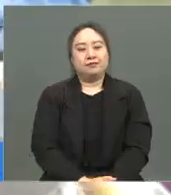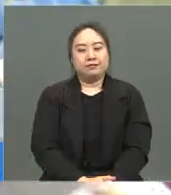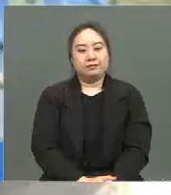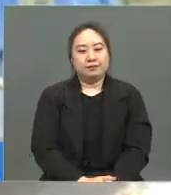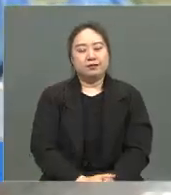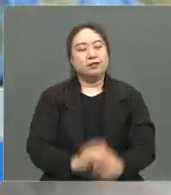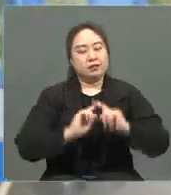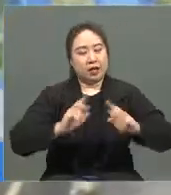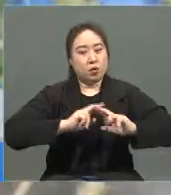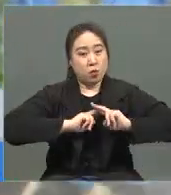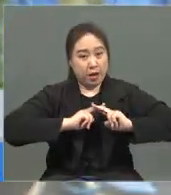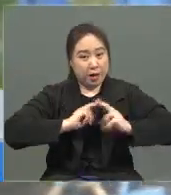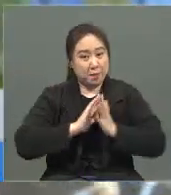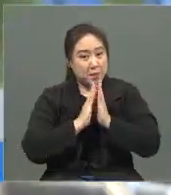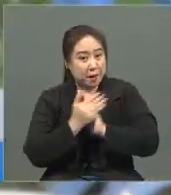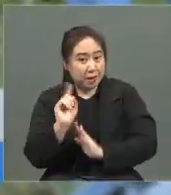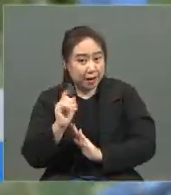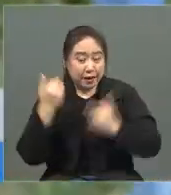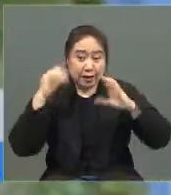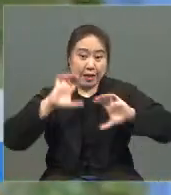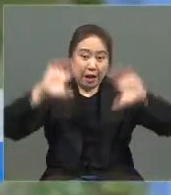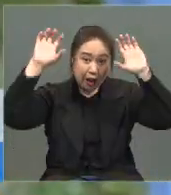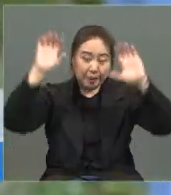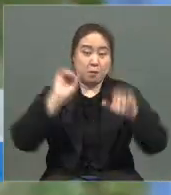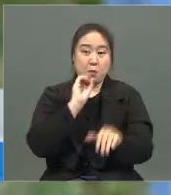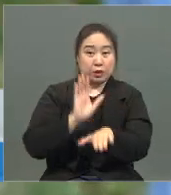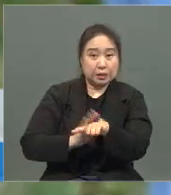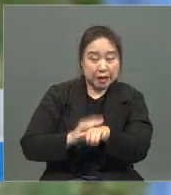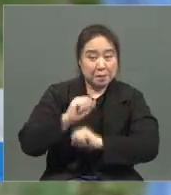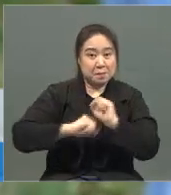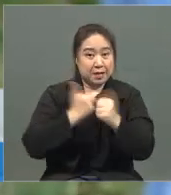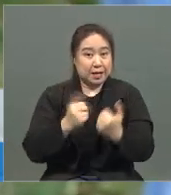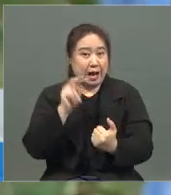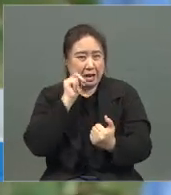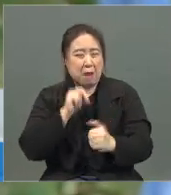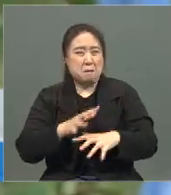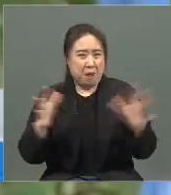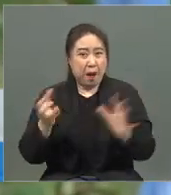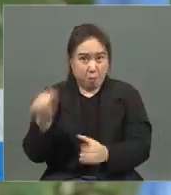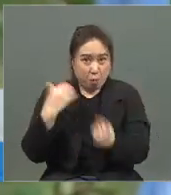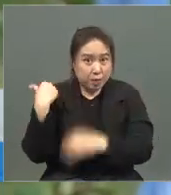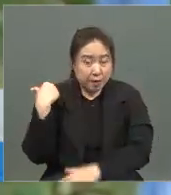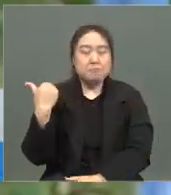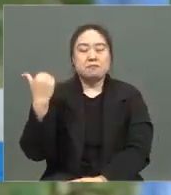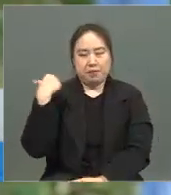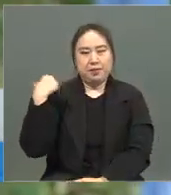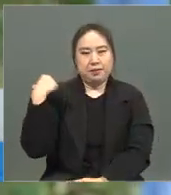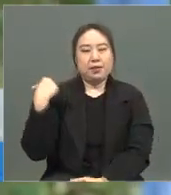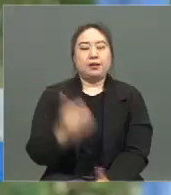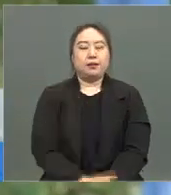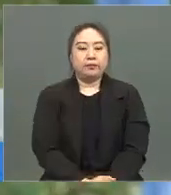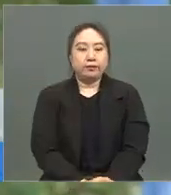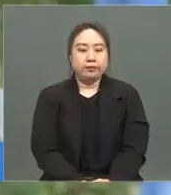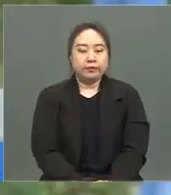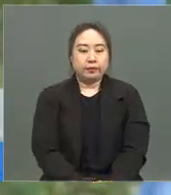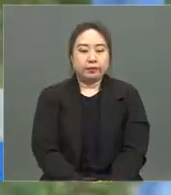มีการปรับตัวหรือว่าทางราชการมีการแจ้งไปไหมว่าปีนี้น้ำจะมาเยอะมาน้อยยังไง แจ้งค่ะ ก็แจ้งอยู ่จ้ะ แล้วอย่